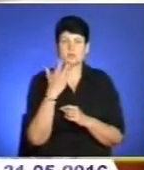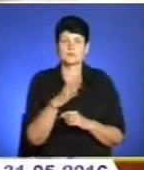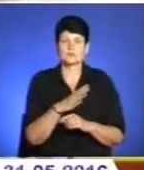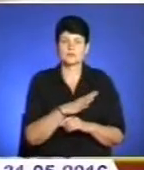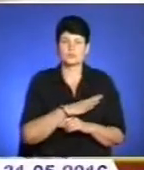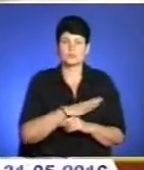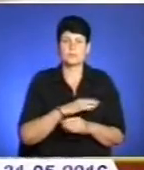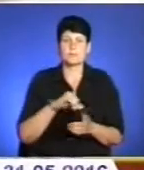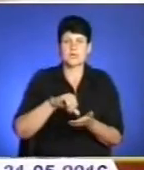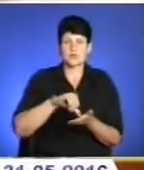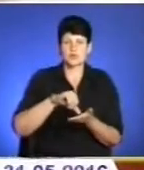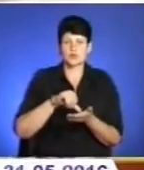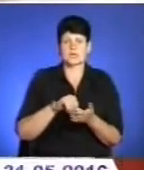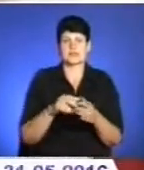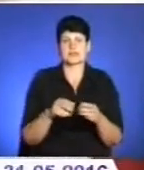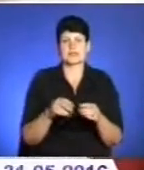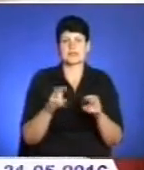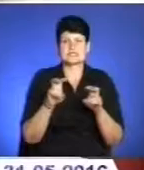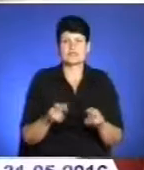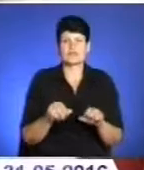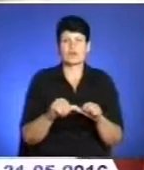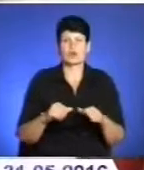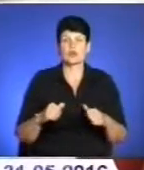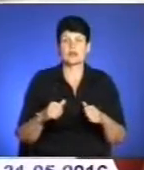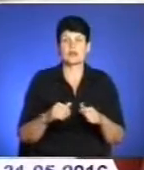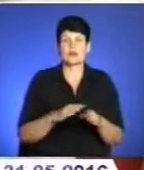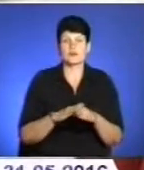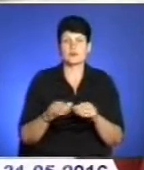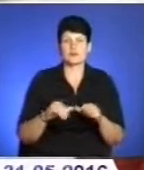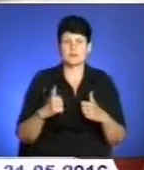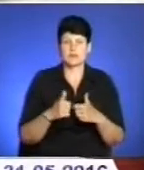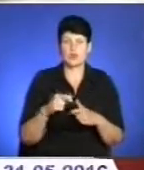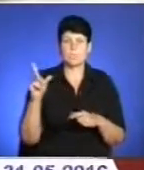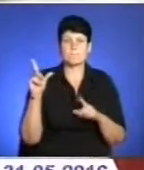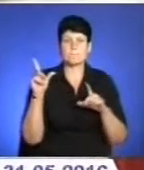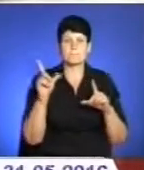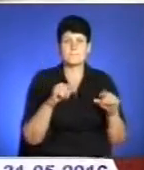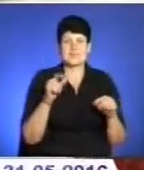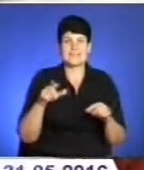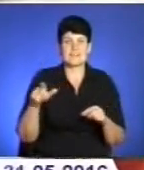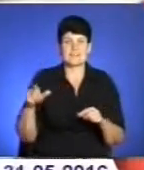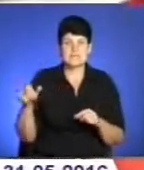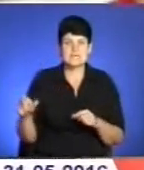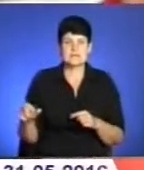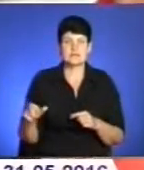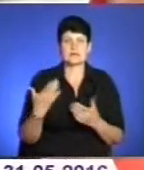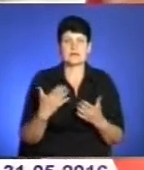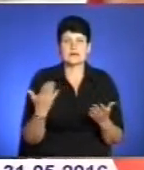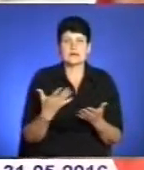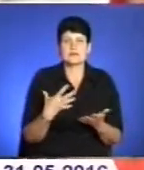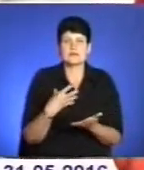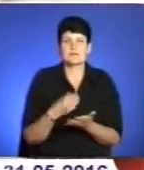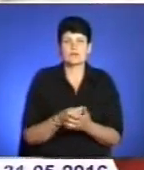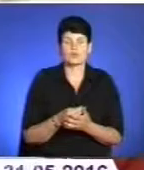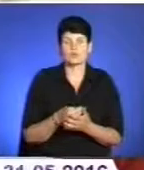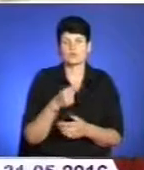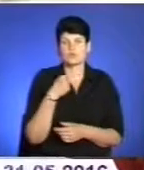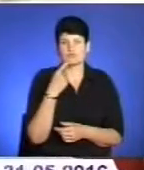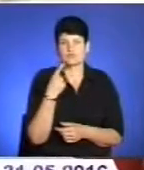якби були присутні на засіданні виконавчого комітету перевізники, то які свої